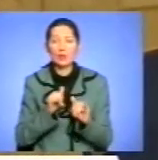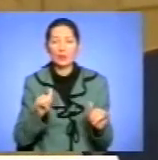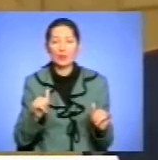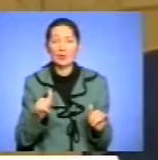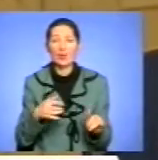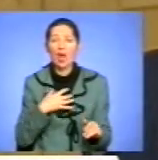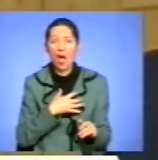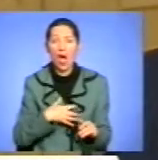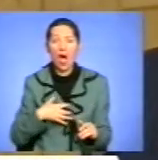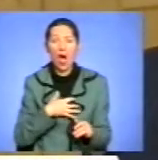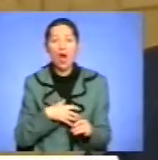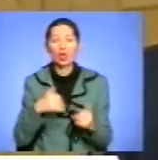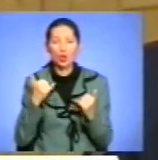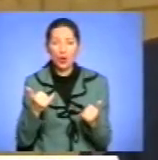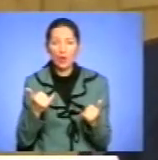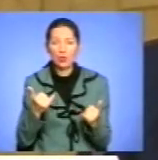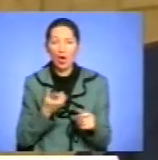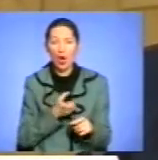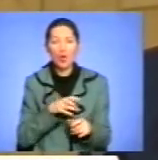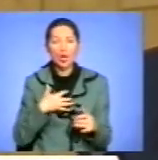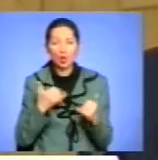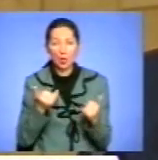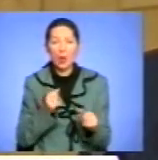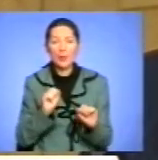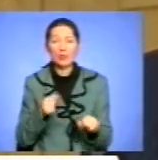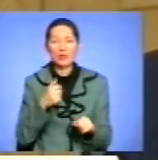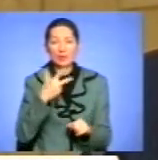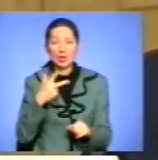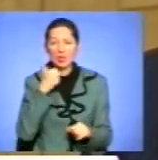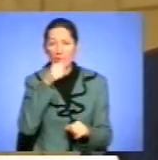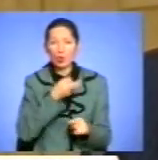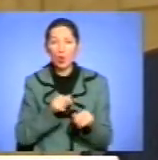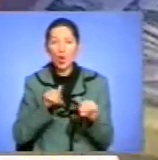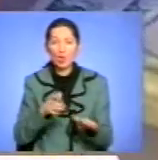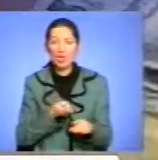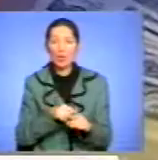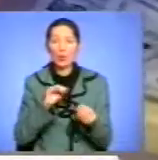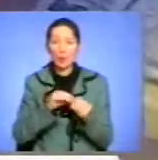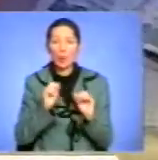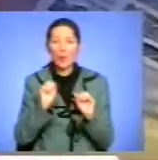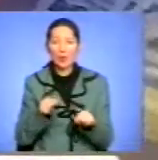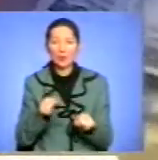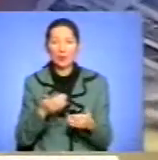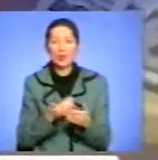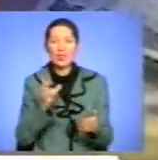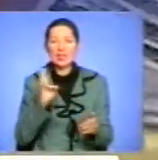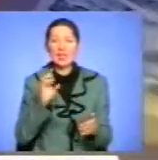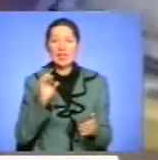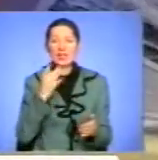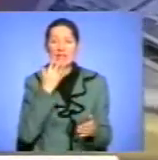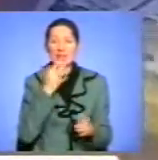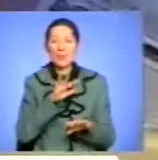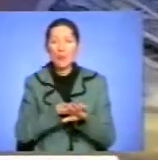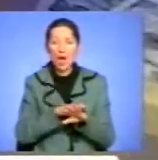Чрезвычайно актуальна. Могли бы мы в 2013 году решить эту проблему? Могли. Від Нацбанку Микола Азаров очікує на зміни